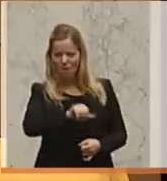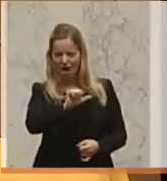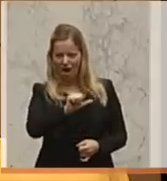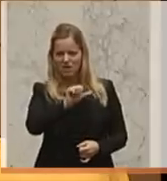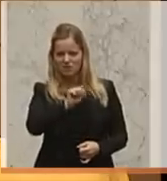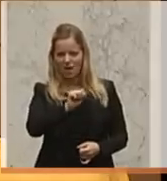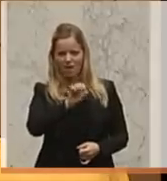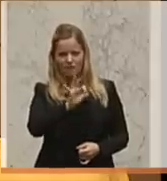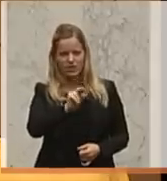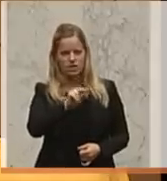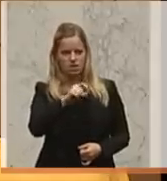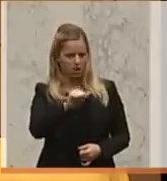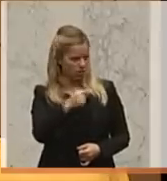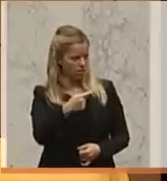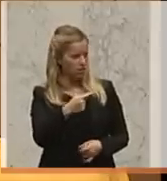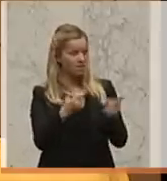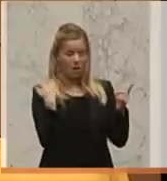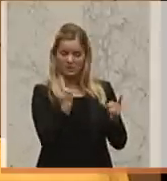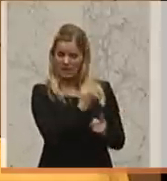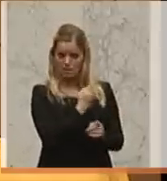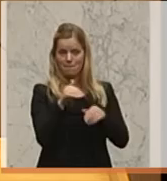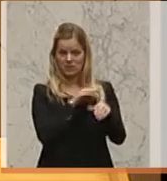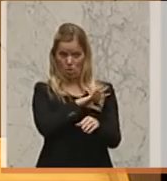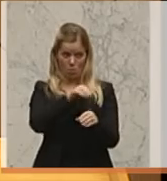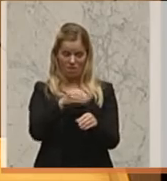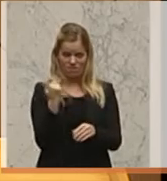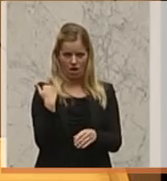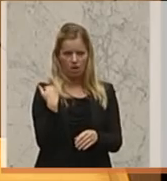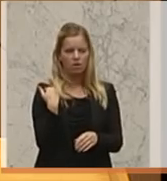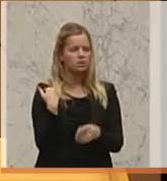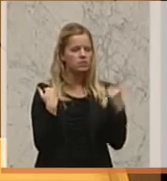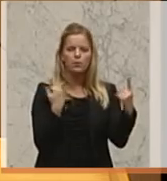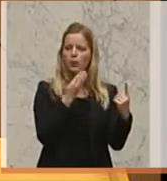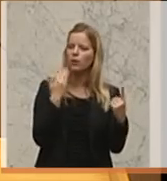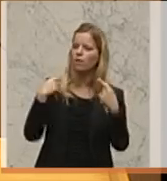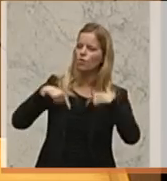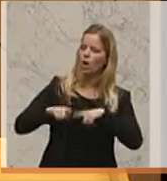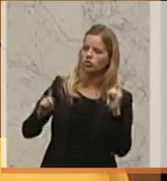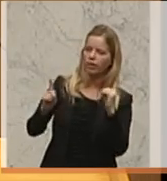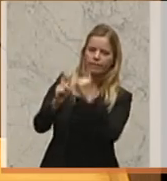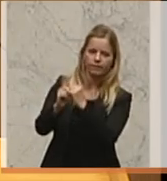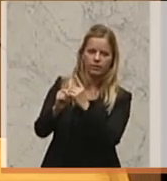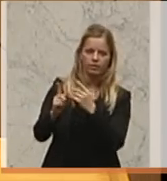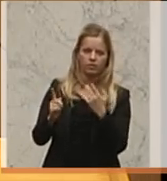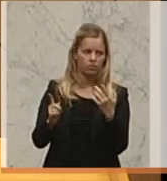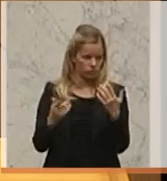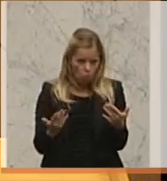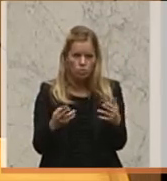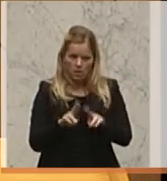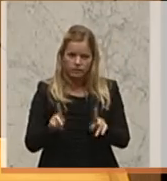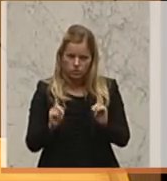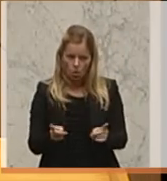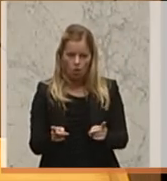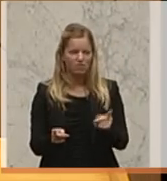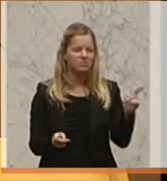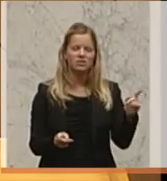sie waren damals in diesem Ministerium. Sie sind nicht zu den Vorständen gegangen, wie es sich gehört hätte. Sie sind irgendwo ganz unten rein.